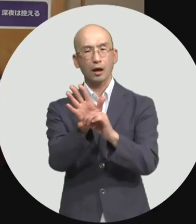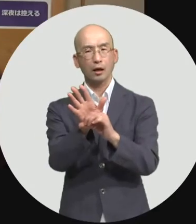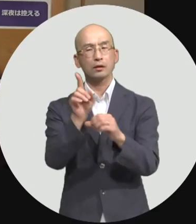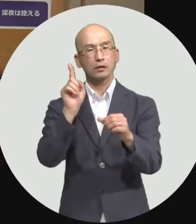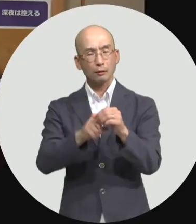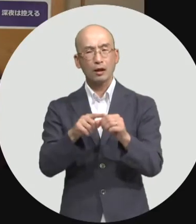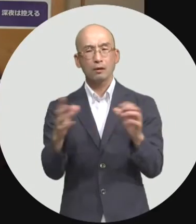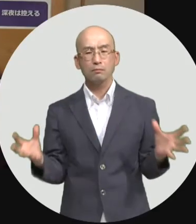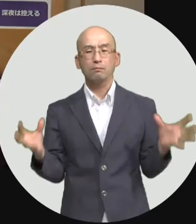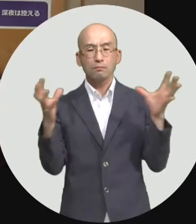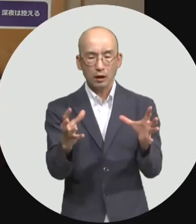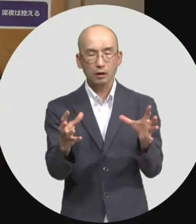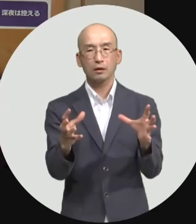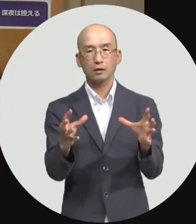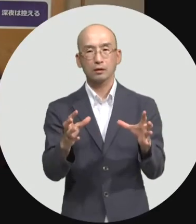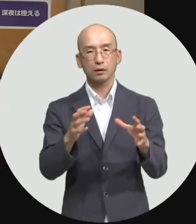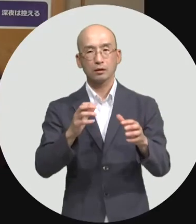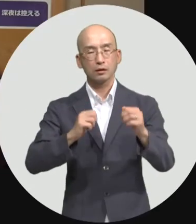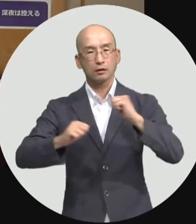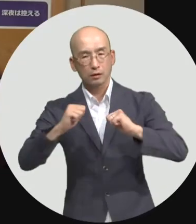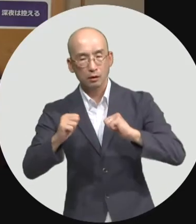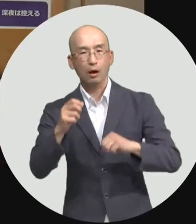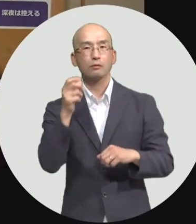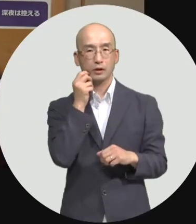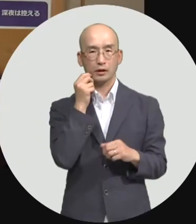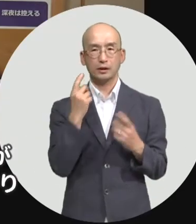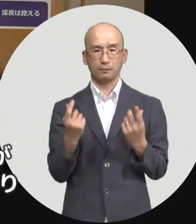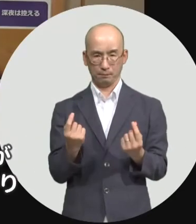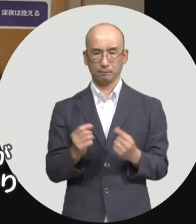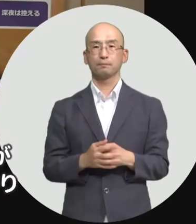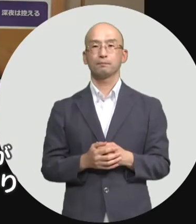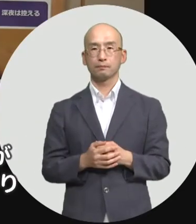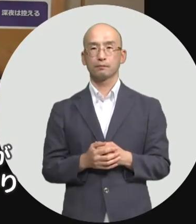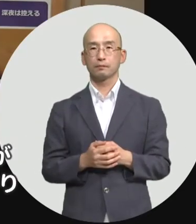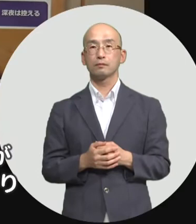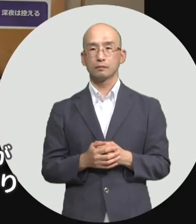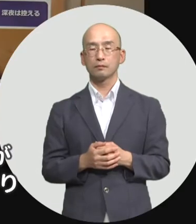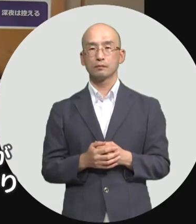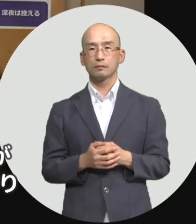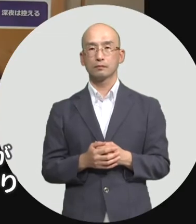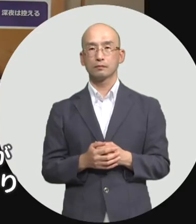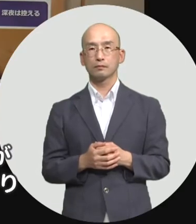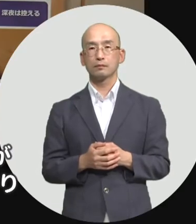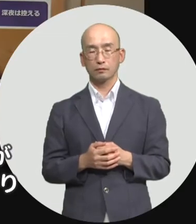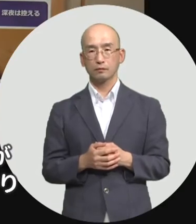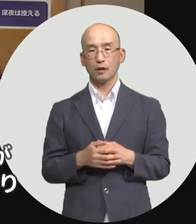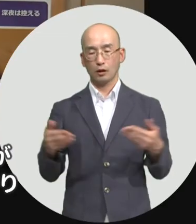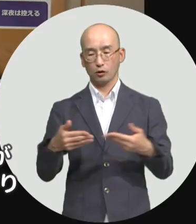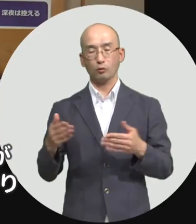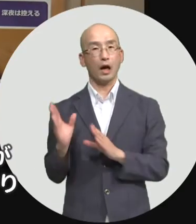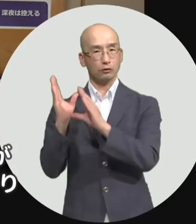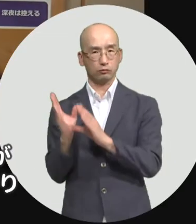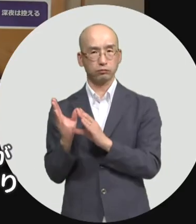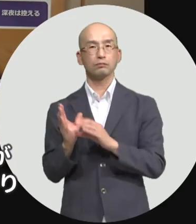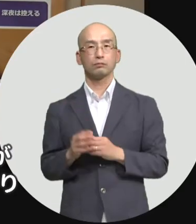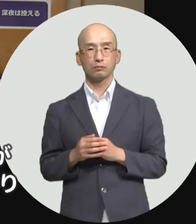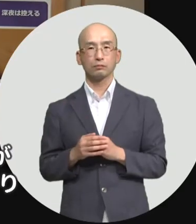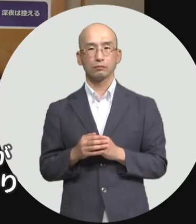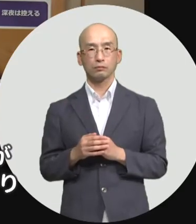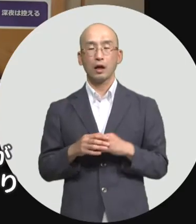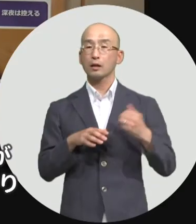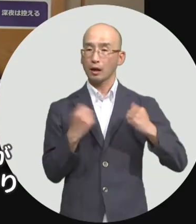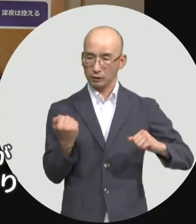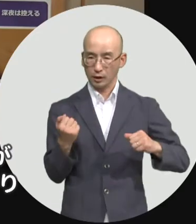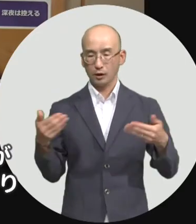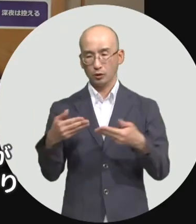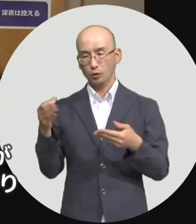の就活イベントというのは非常に難しいという状況にありますけれども、まあ、このジョブ博は、学生とか求職者が